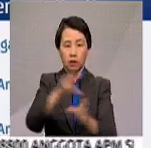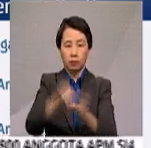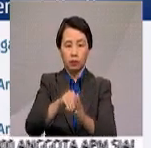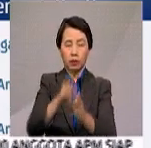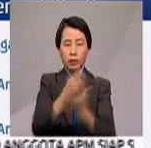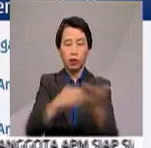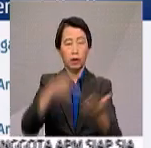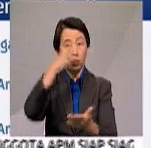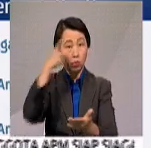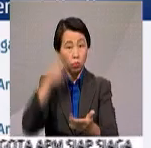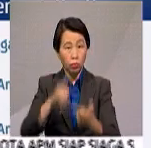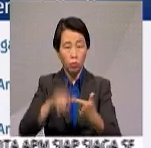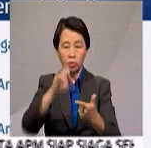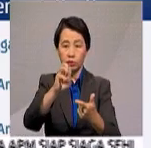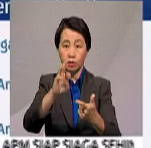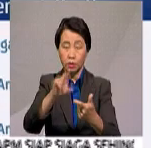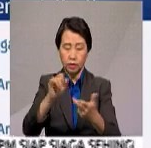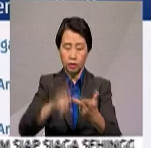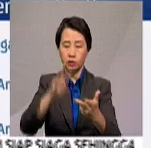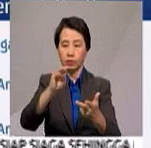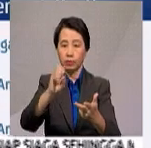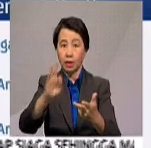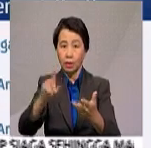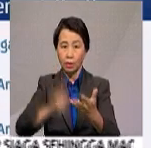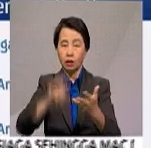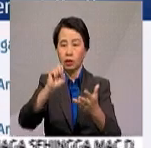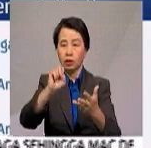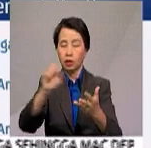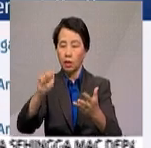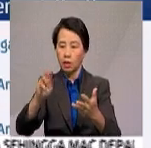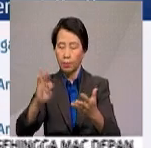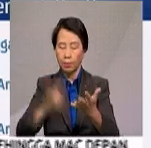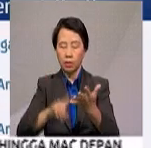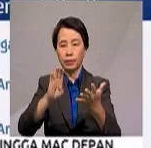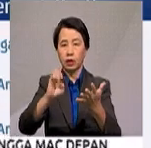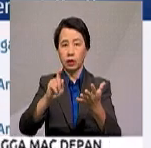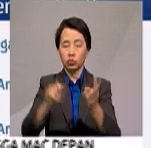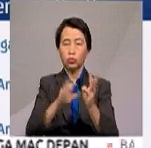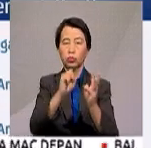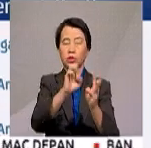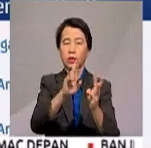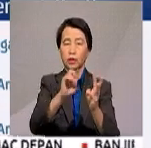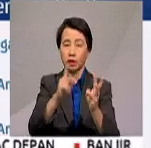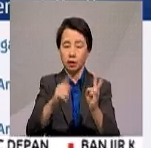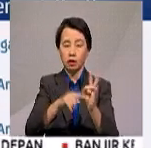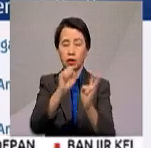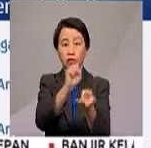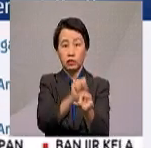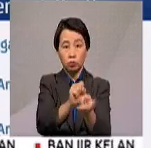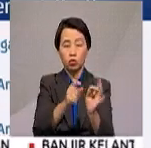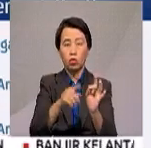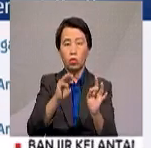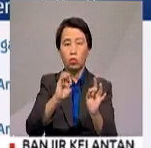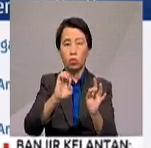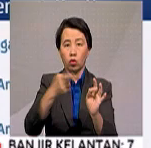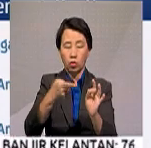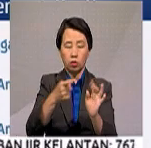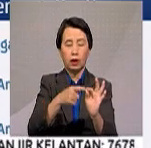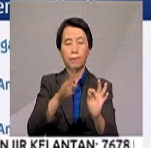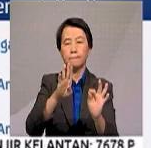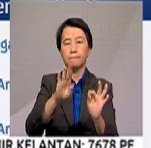bahagian Kuching, Serian, Samarahan, Seri Aman, Betong, Sarike, Sibu, Mukah dan juga